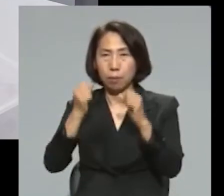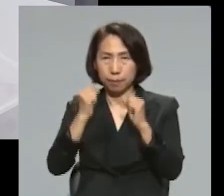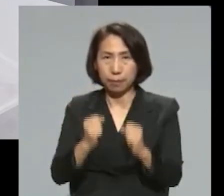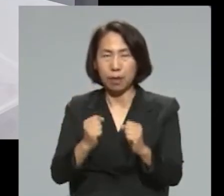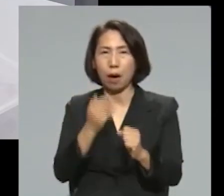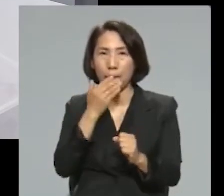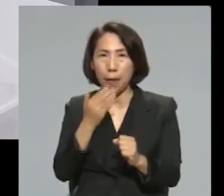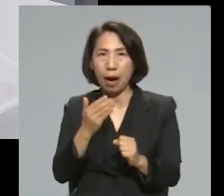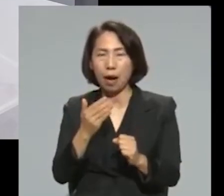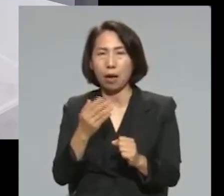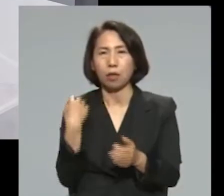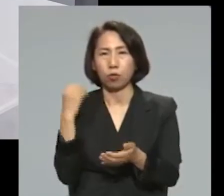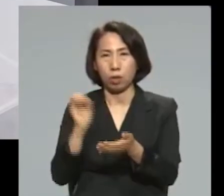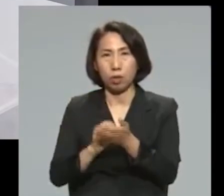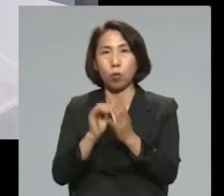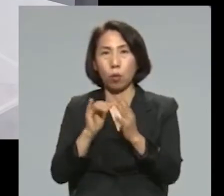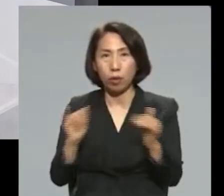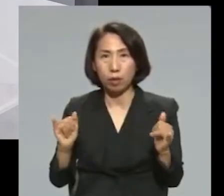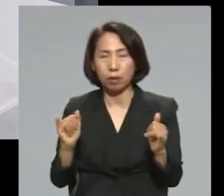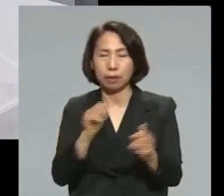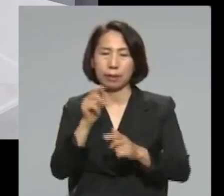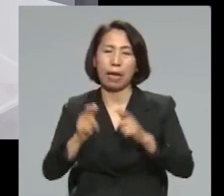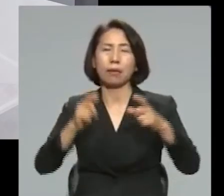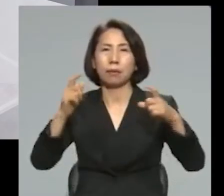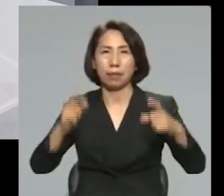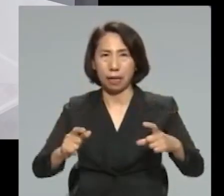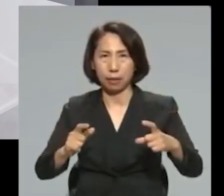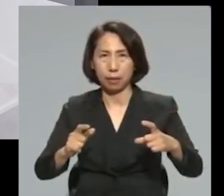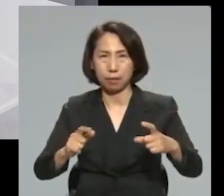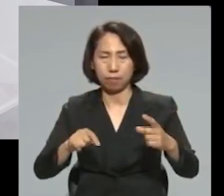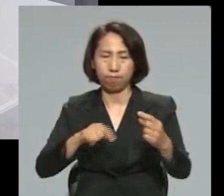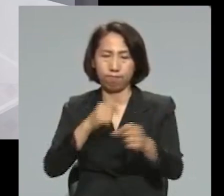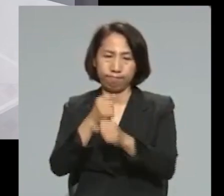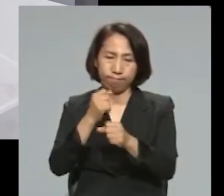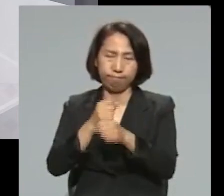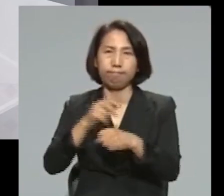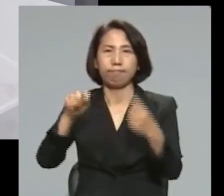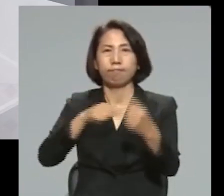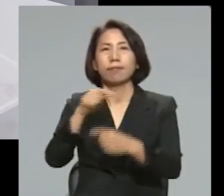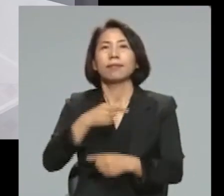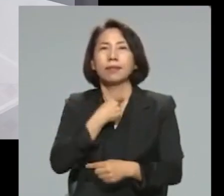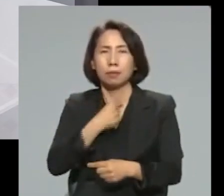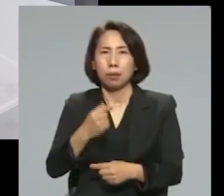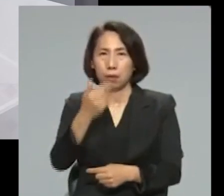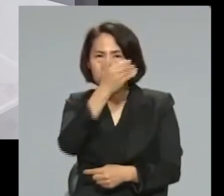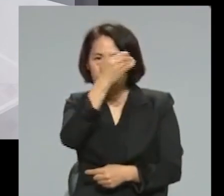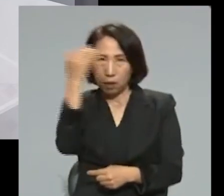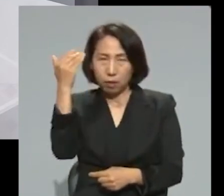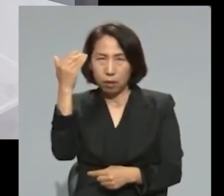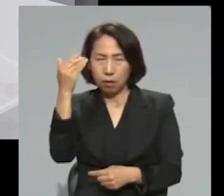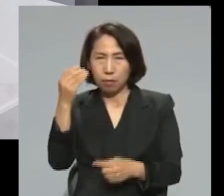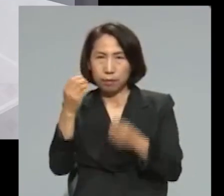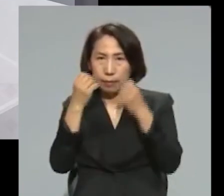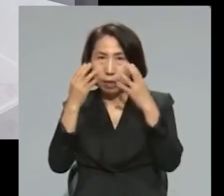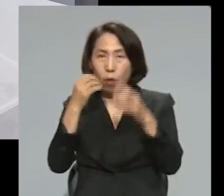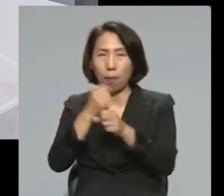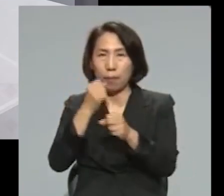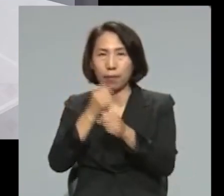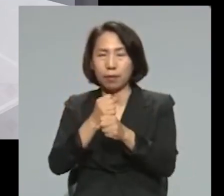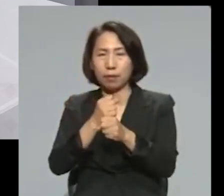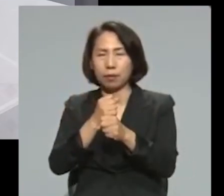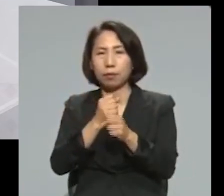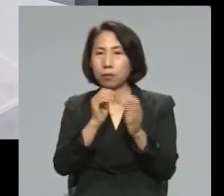사전 하숙장인 귀농인 창업단지를 조성 운영하겠습니다. 청년 창업농가 퇴직 세대를